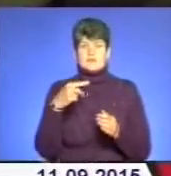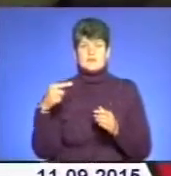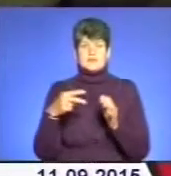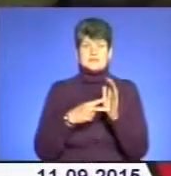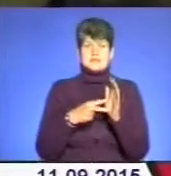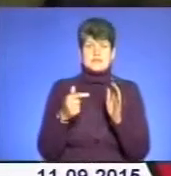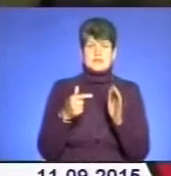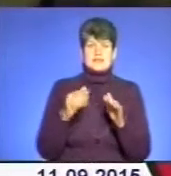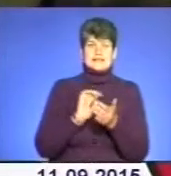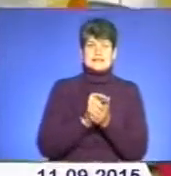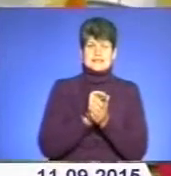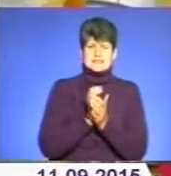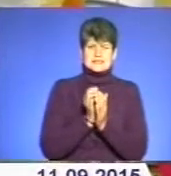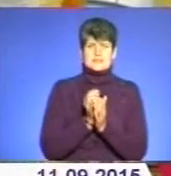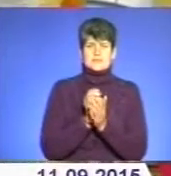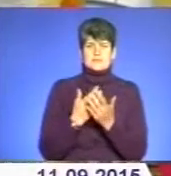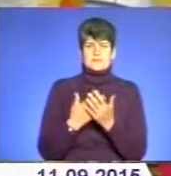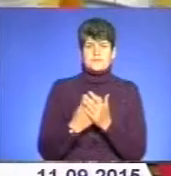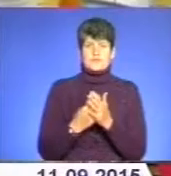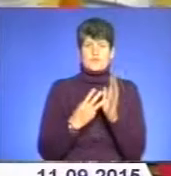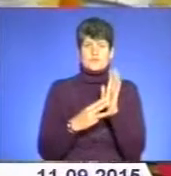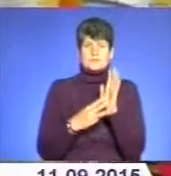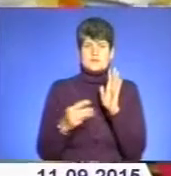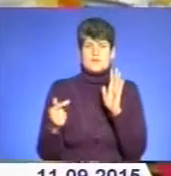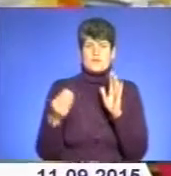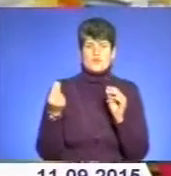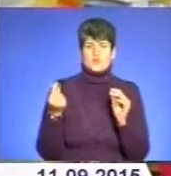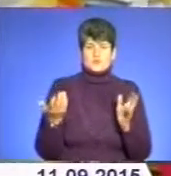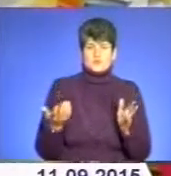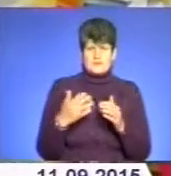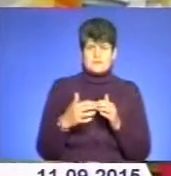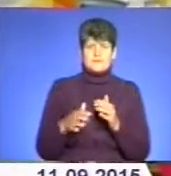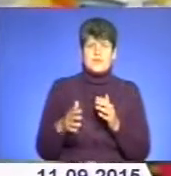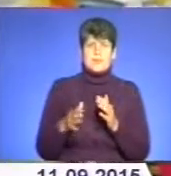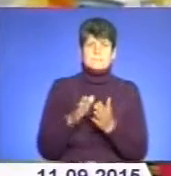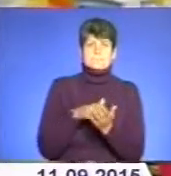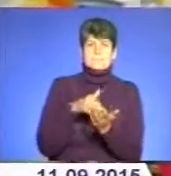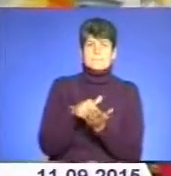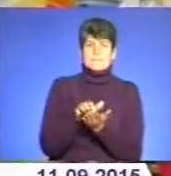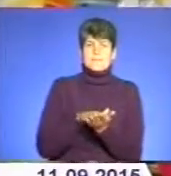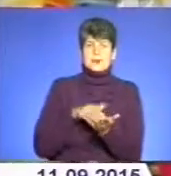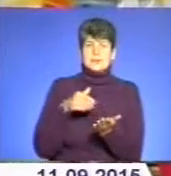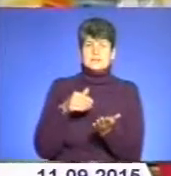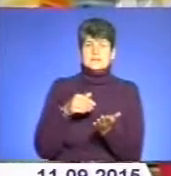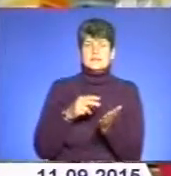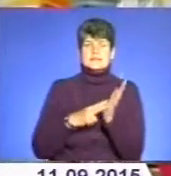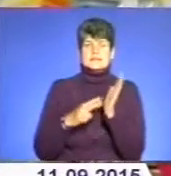Сира, кілограм нормального сира десь 80 гривень в середньому. Масло нормального